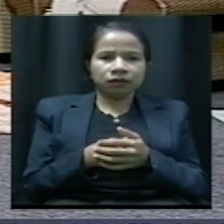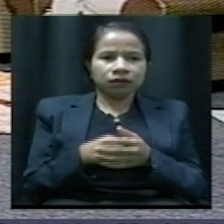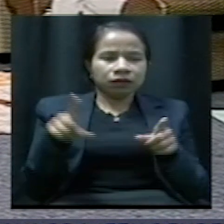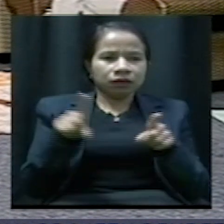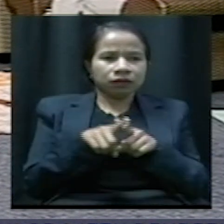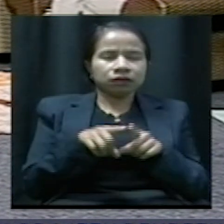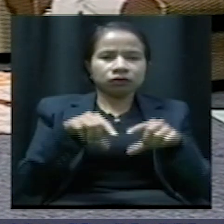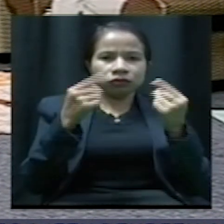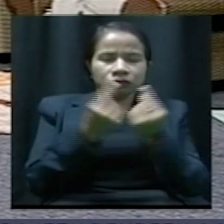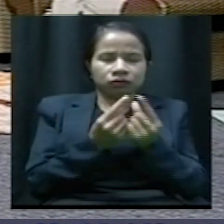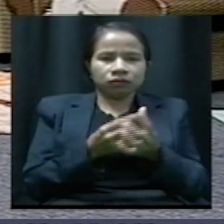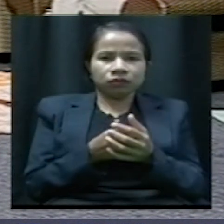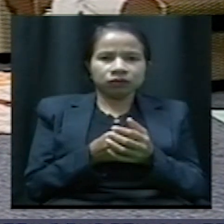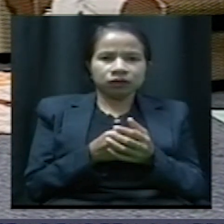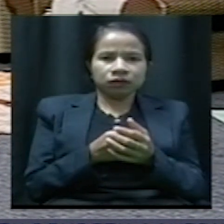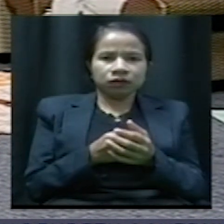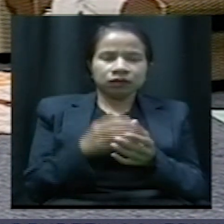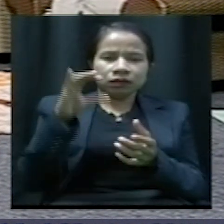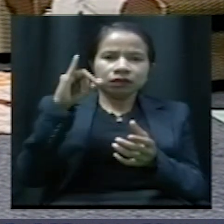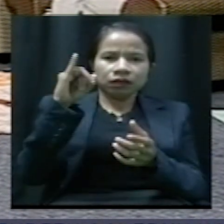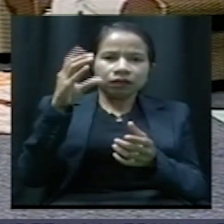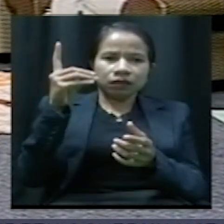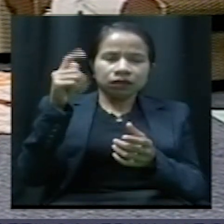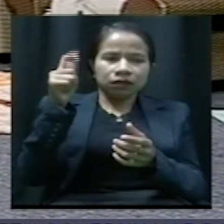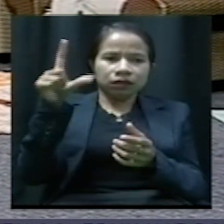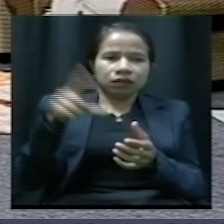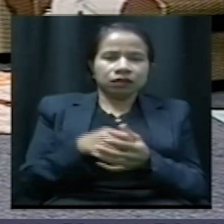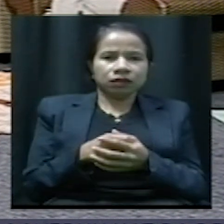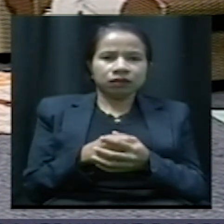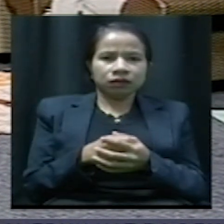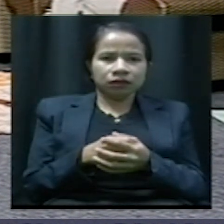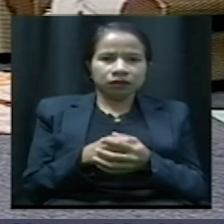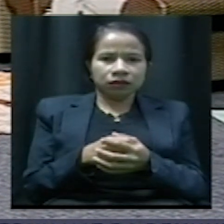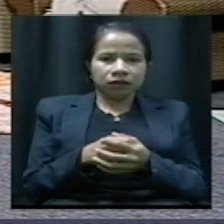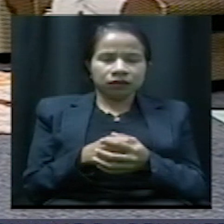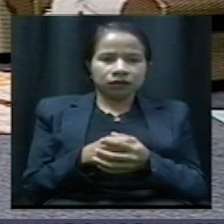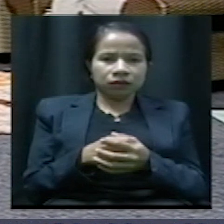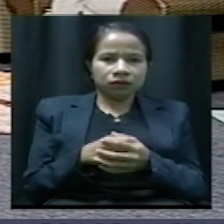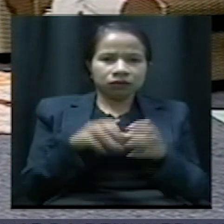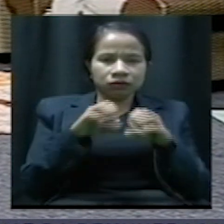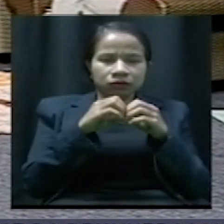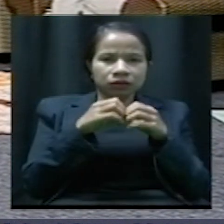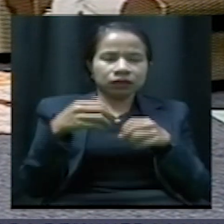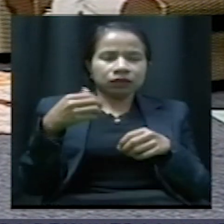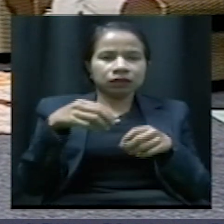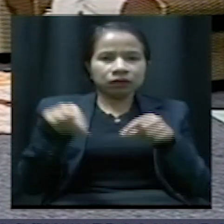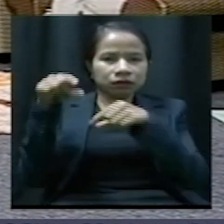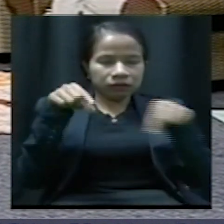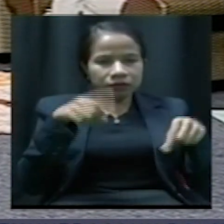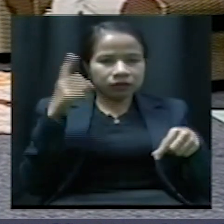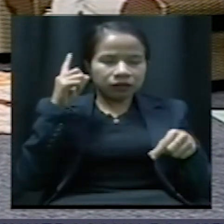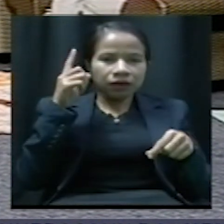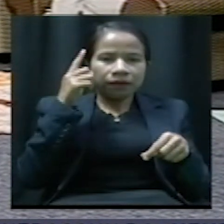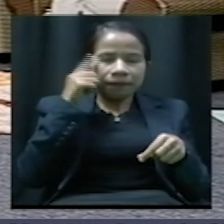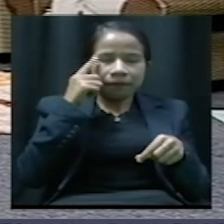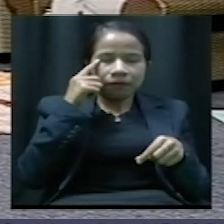ya si adi tel ami dian tambah sedama itu bos sudah ho deficiency amatan la sidau laus